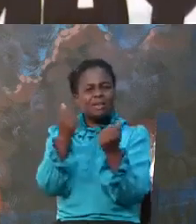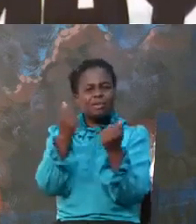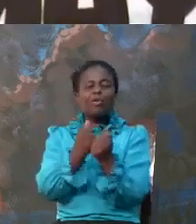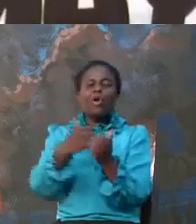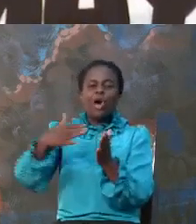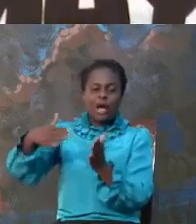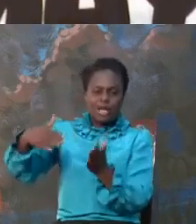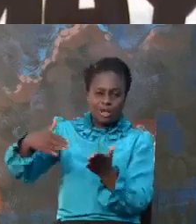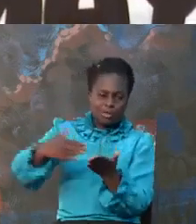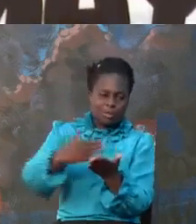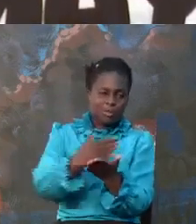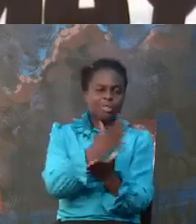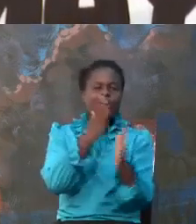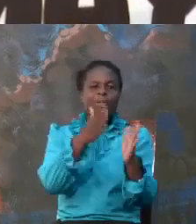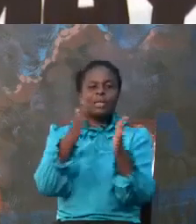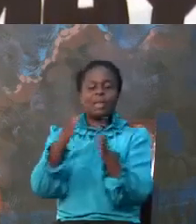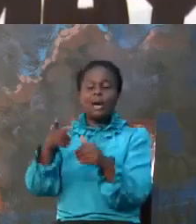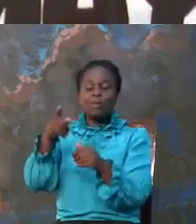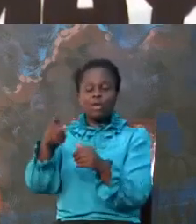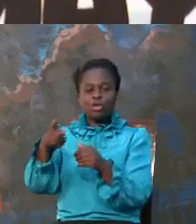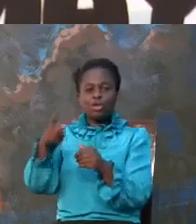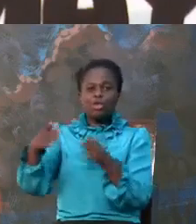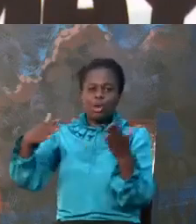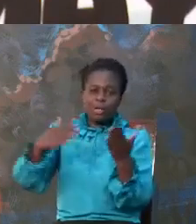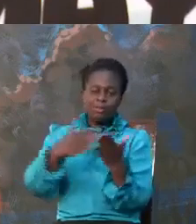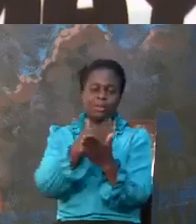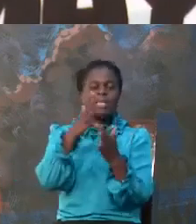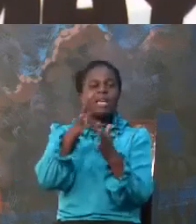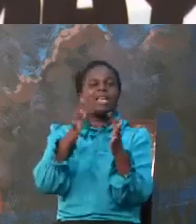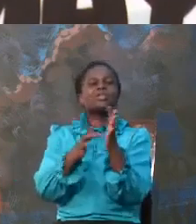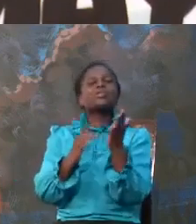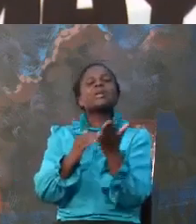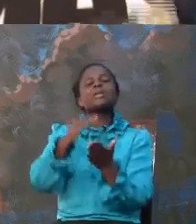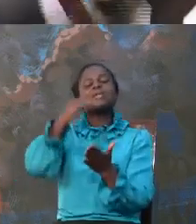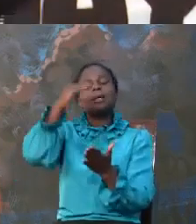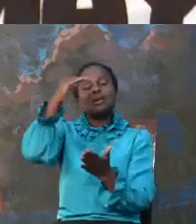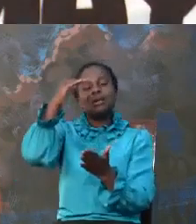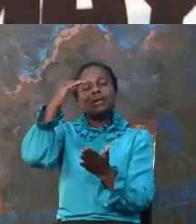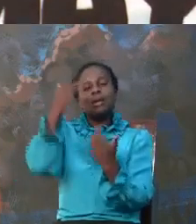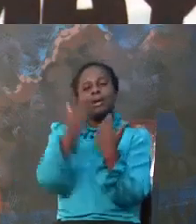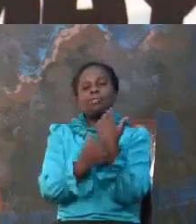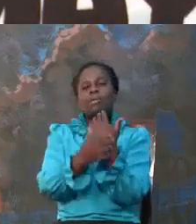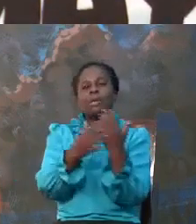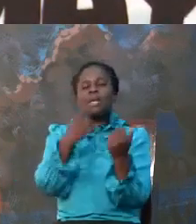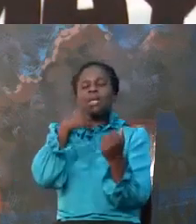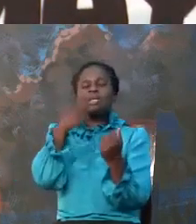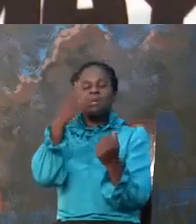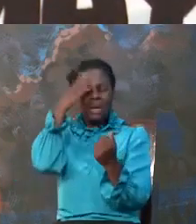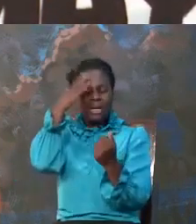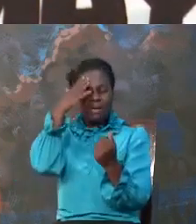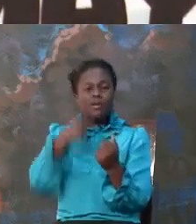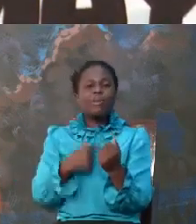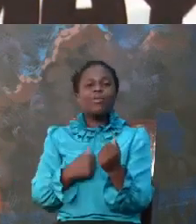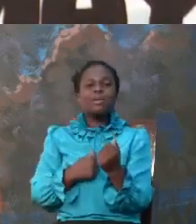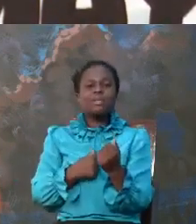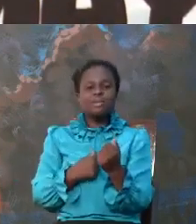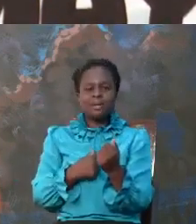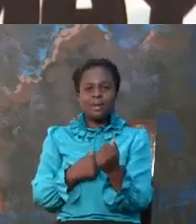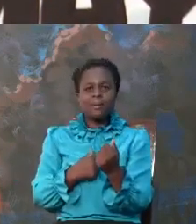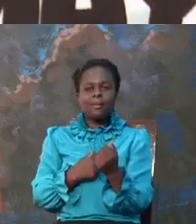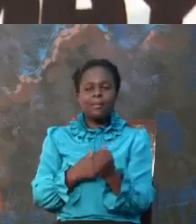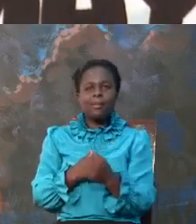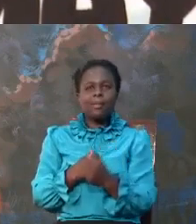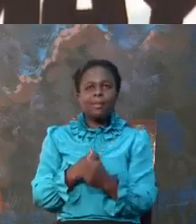ndicho alichopitia yeye. Naam, na zaidi ya hicho, Biblia anasema anafahamu hisia. Anafahamu